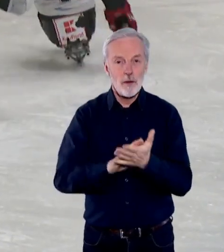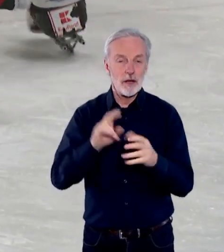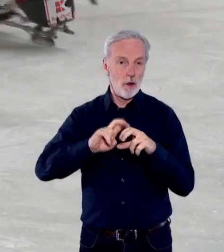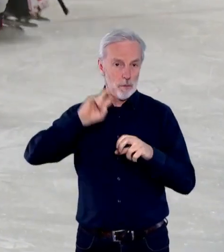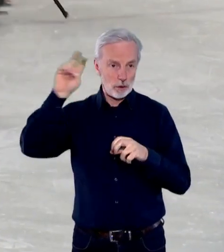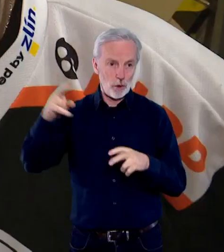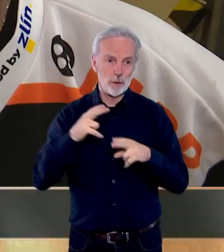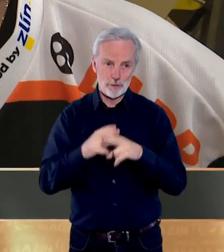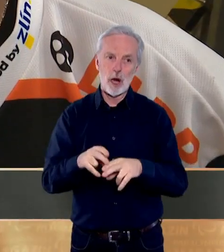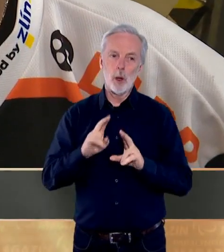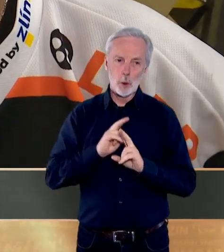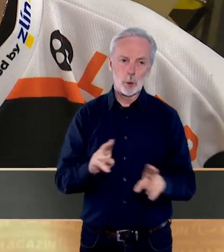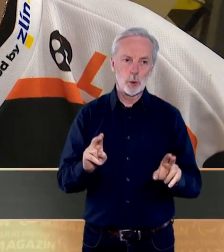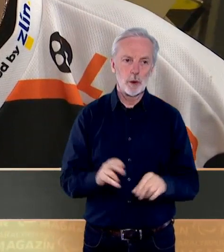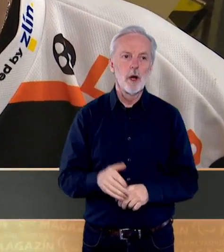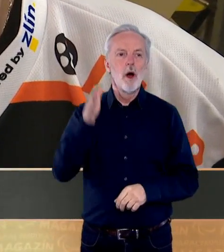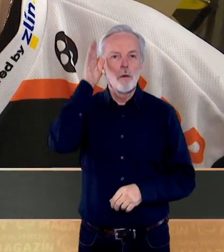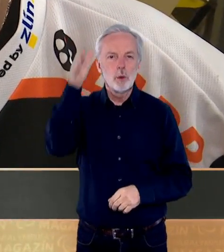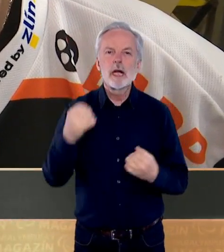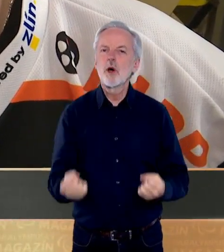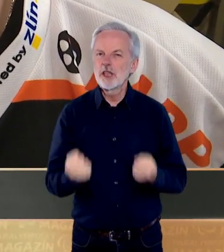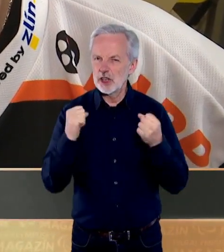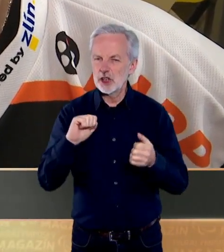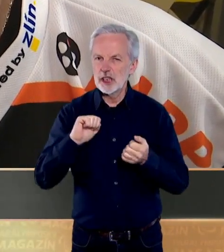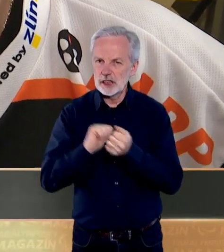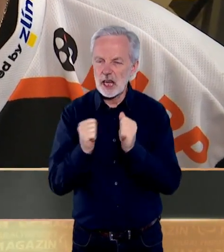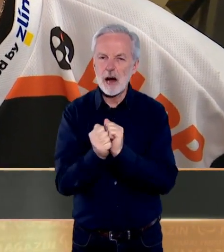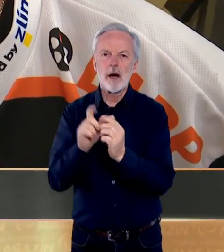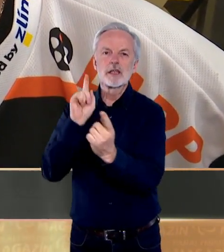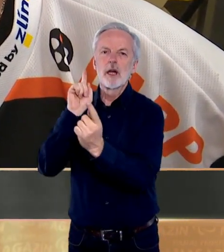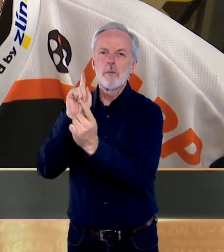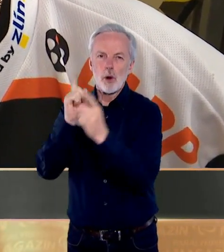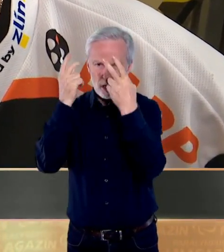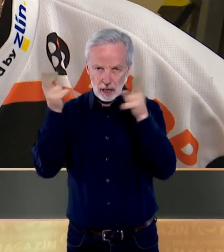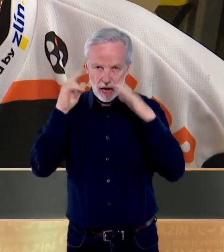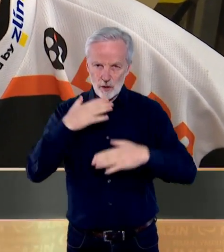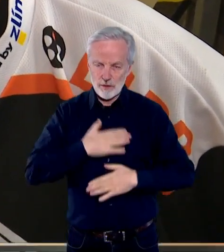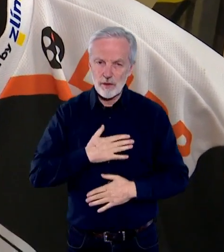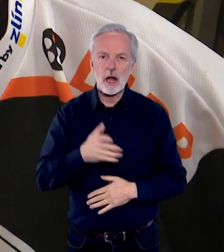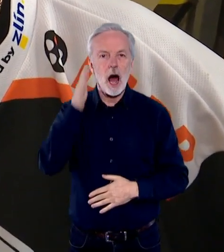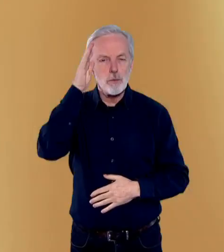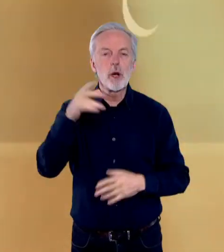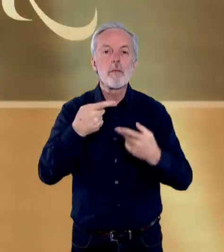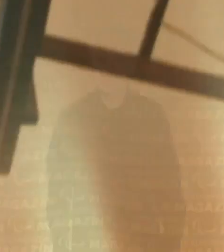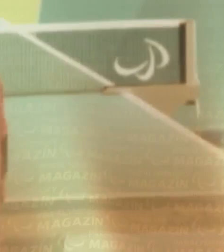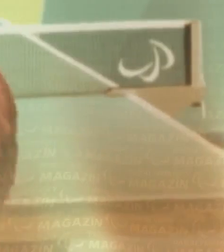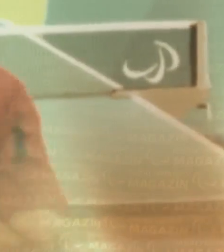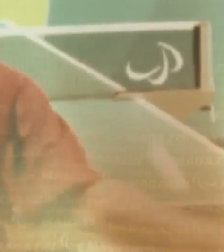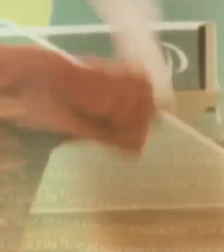môžeme ospravedlniť. Bude to určite ťažší super ako Olomouc a ja dúfam, že to bude zábava aj pre divákov.